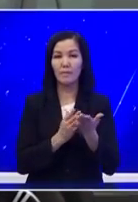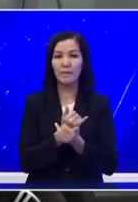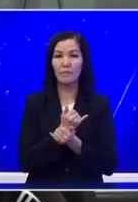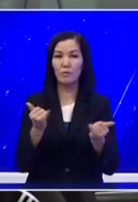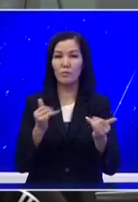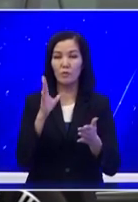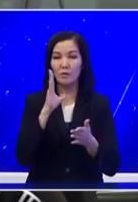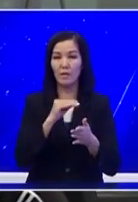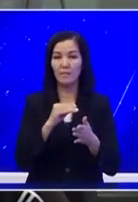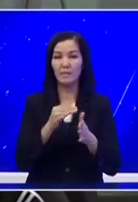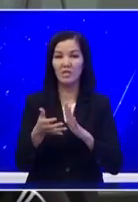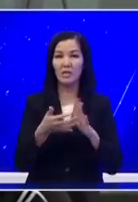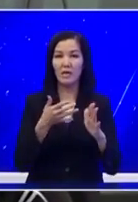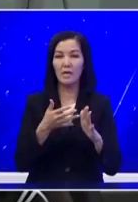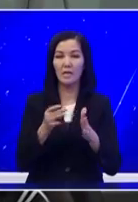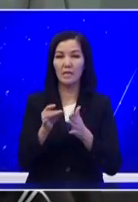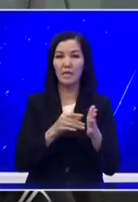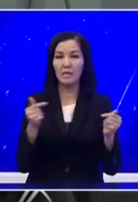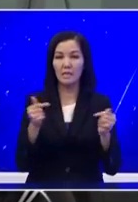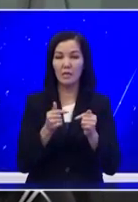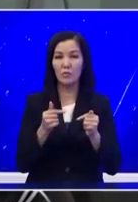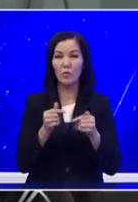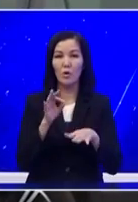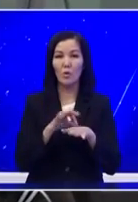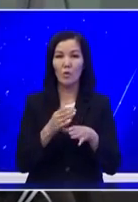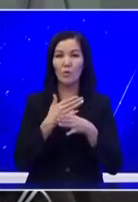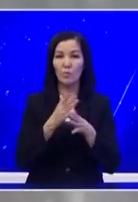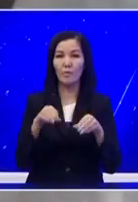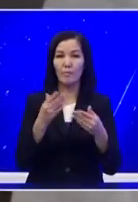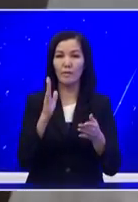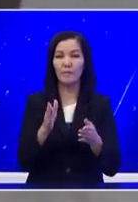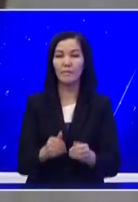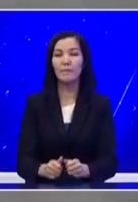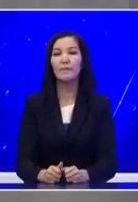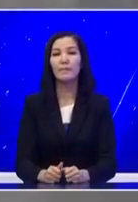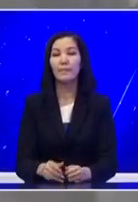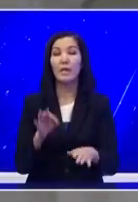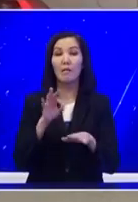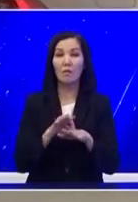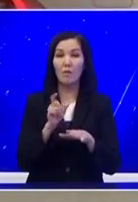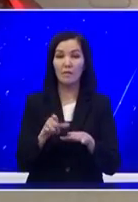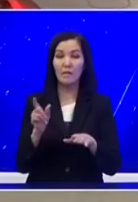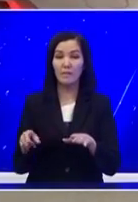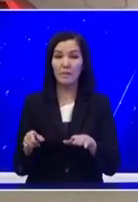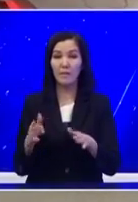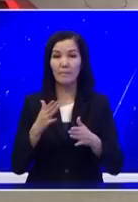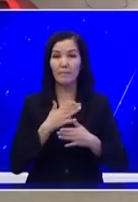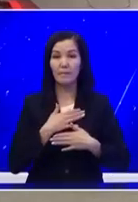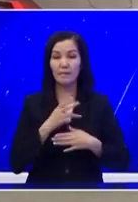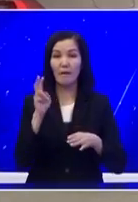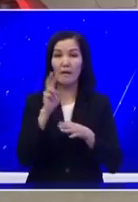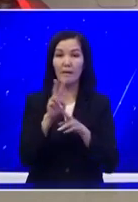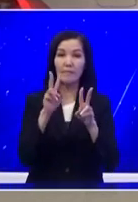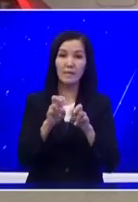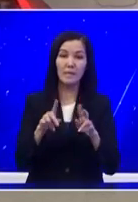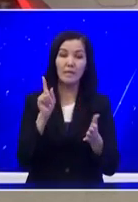бұзықтарға уақытылы барып, уақытылы науқастарға көмек көрсетіліп жатыр. Науқастарымызды біз барып қарағаннан кейін